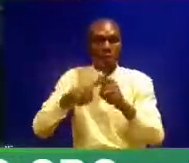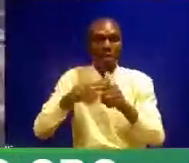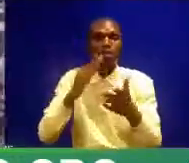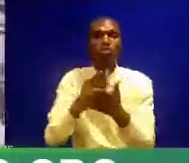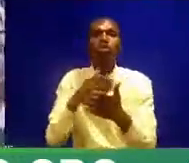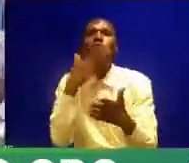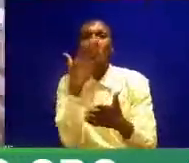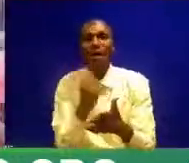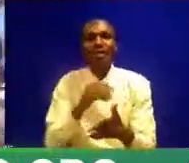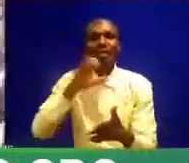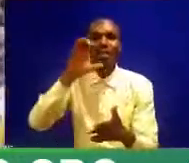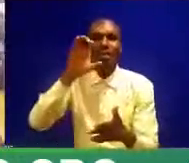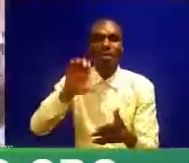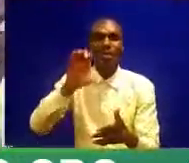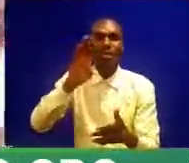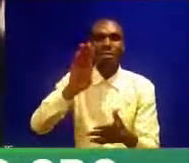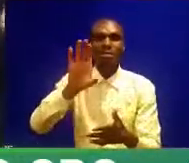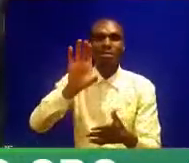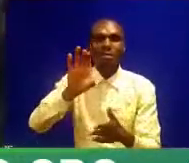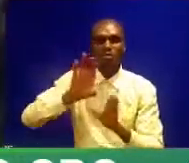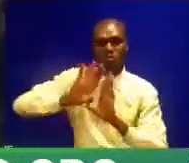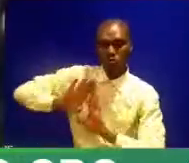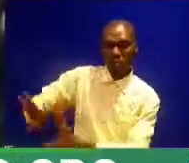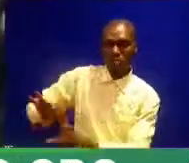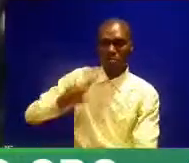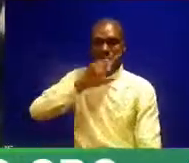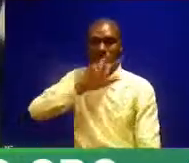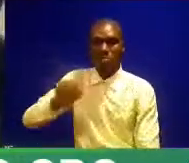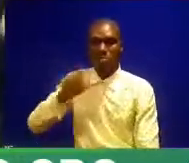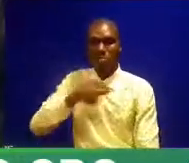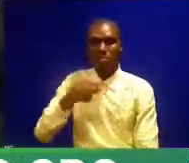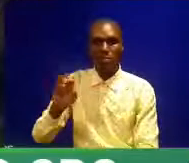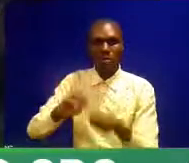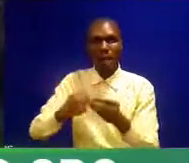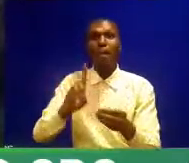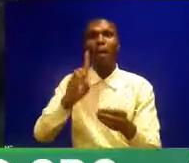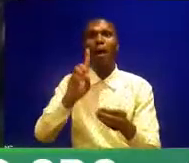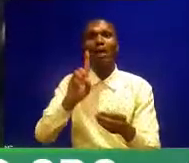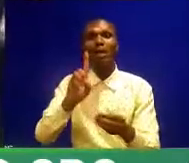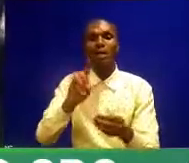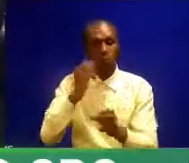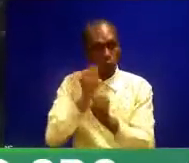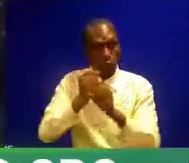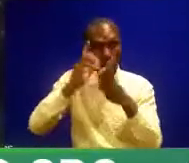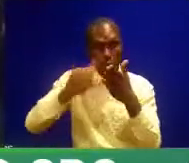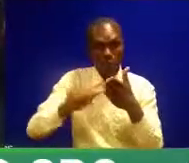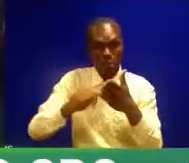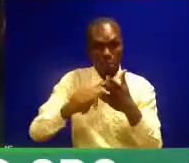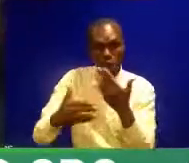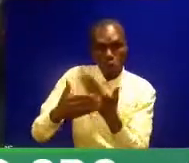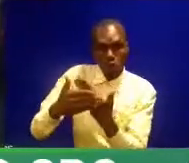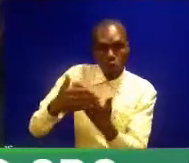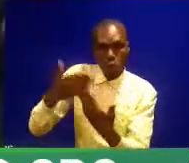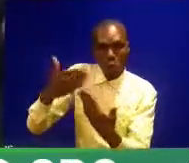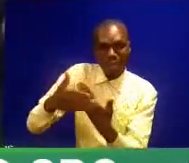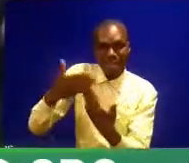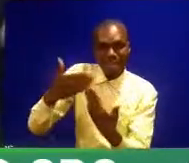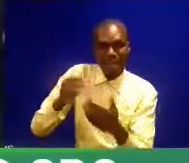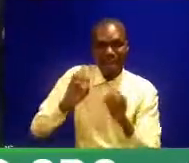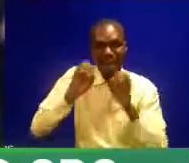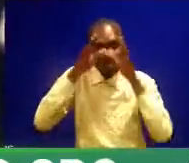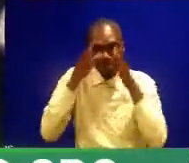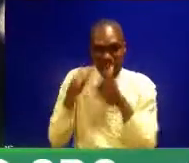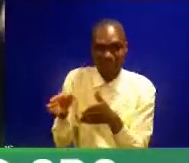baganiri CBC gotuguterware sekeli machogo ile gentu tanga ninta yototokorere oligeria barimu nyalibali